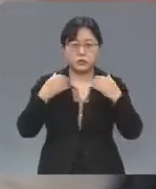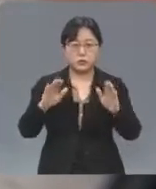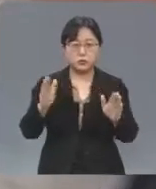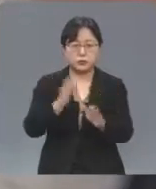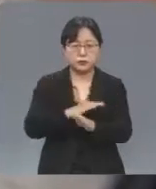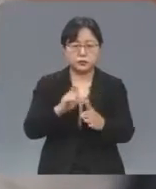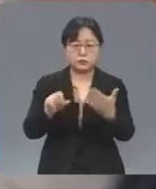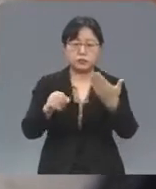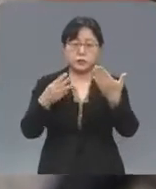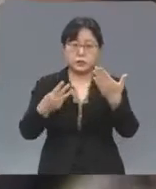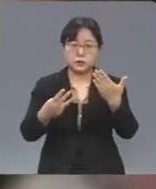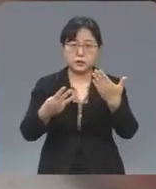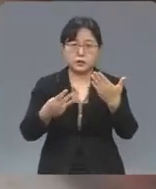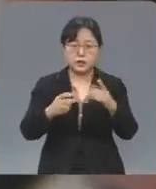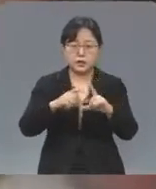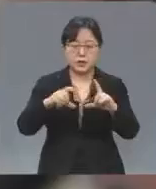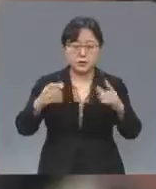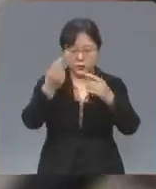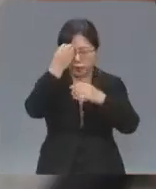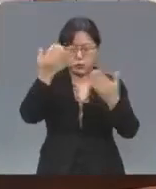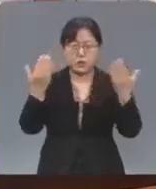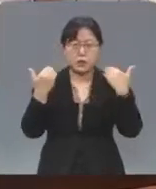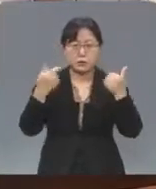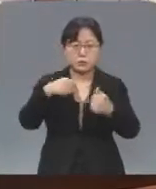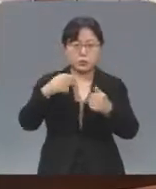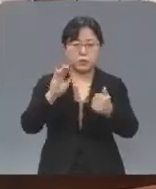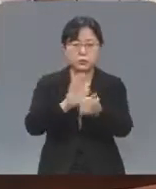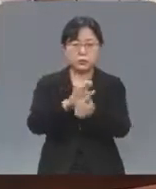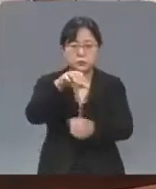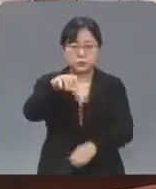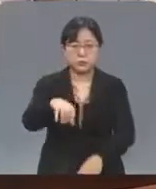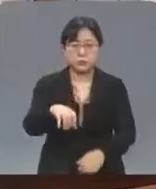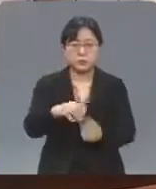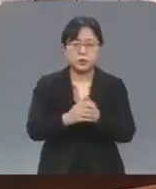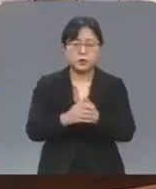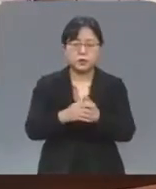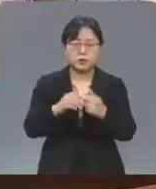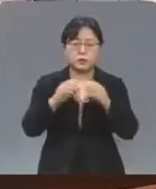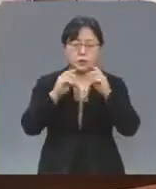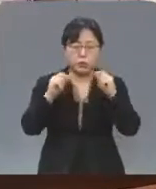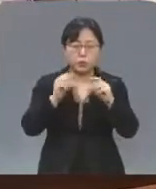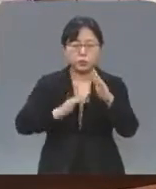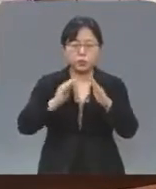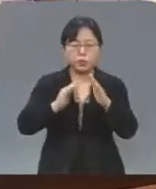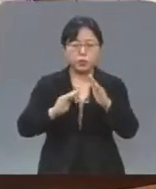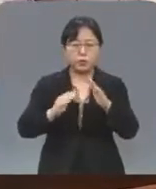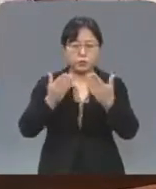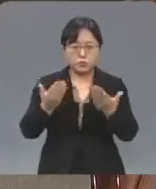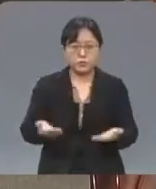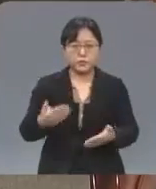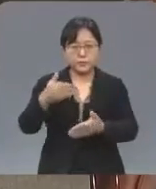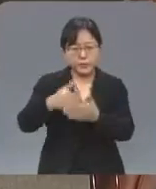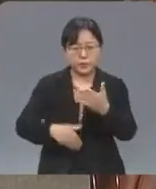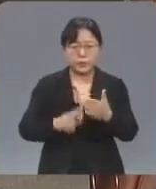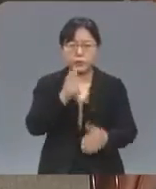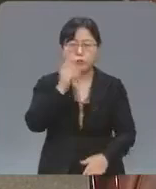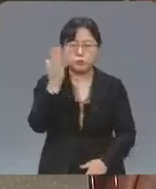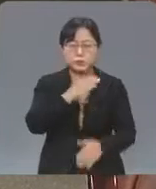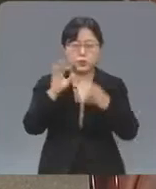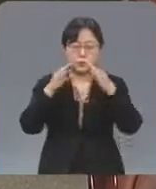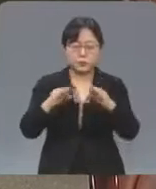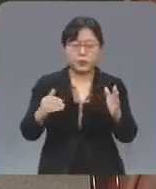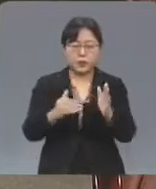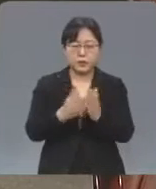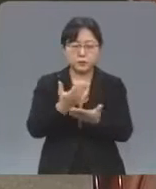다음달 3일까지 일선 고등학교와 교육지원청 등에서 토요일과 공휴일을 제외하고 수능 원서 접수를 진행한다 고